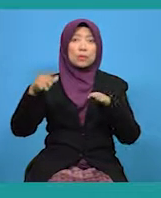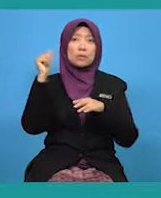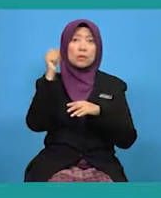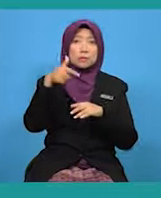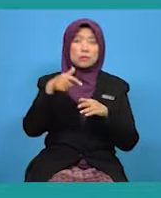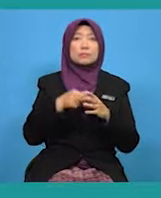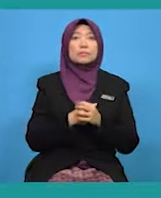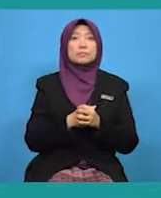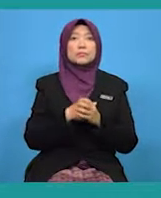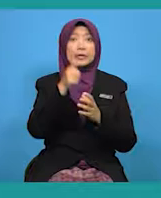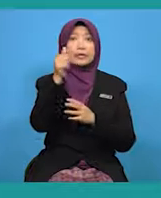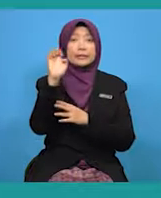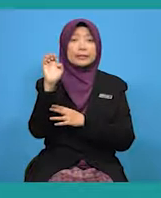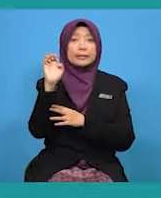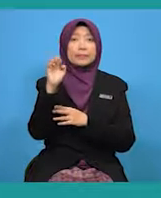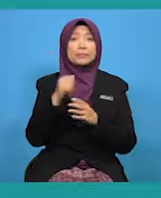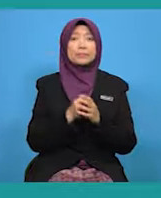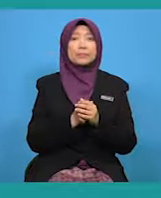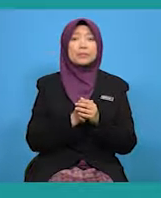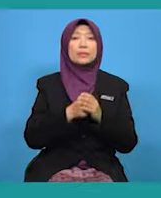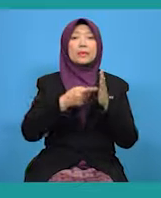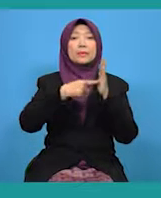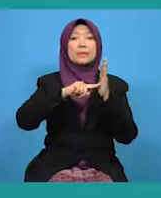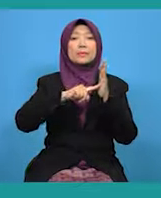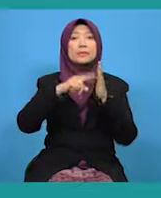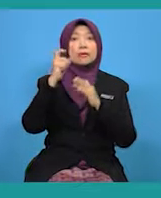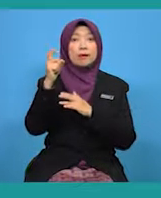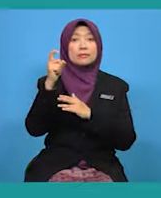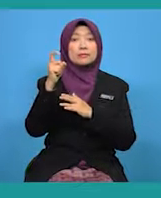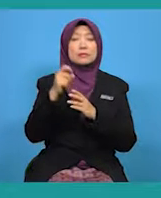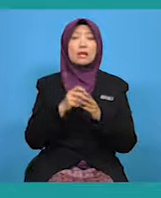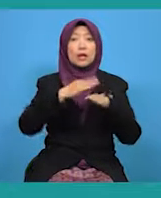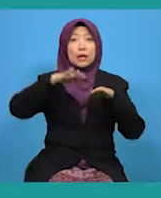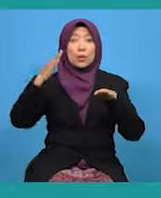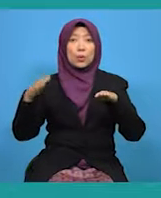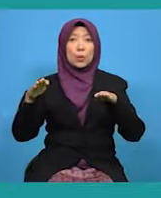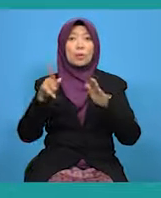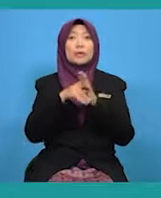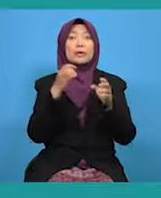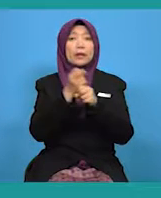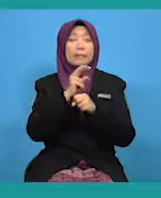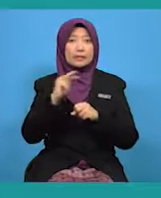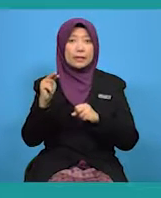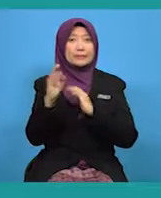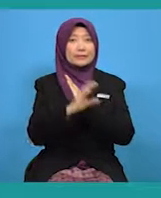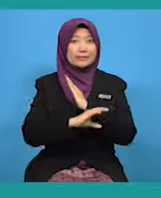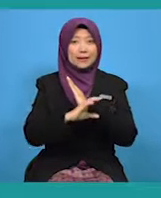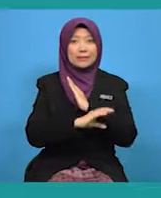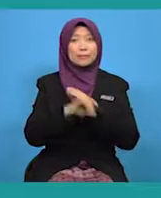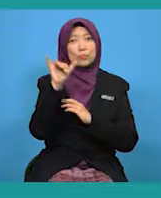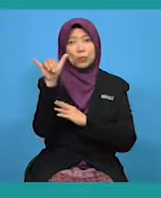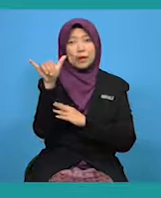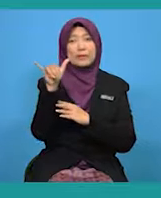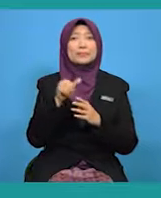agregat yaitu Mei pada posisi Explode kita akan lukis kelompok pendapatan negara yaitu semestinya